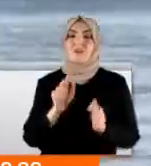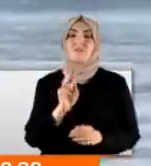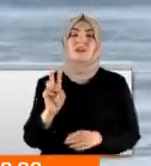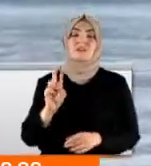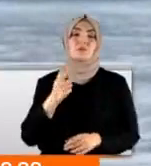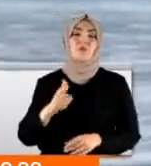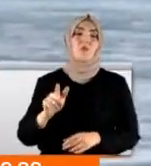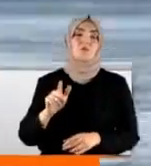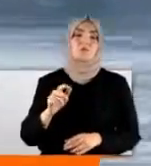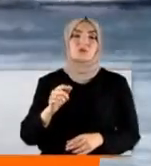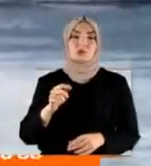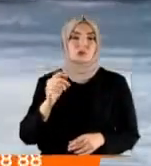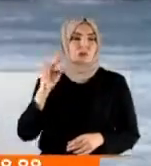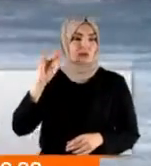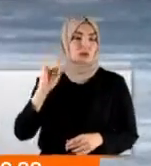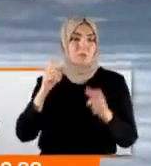başladı.